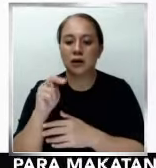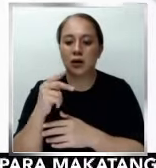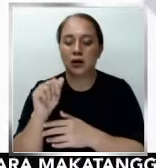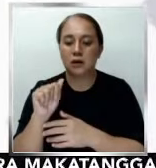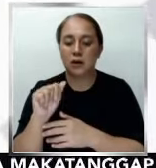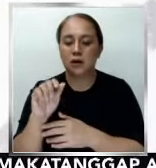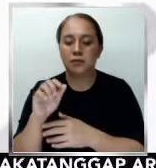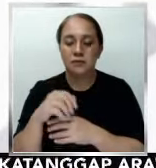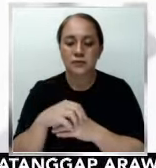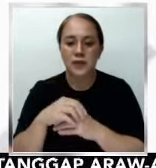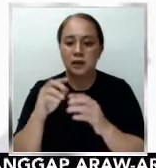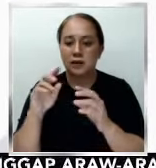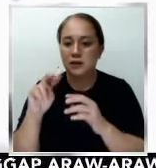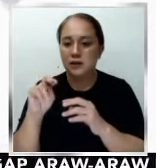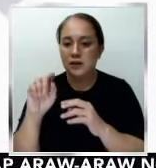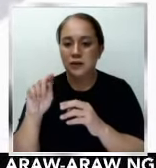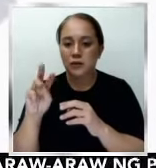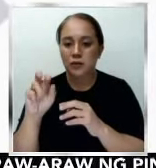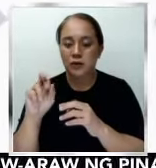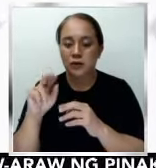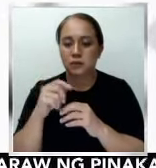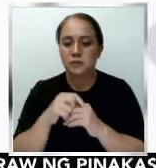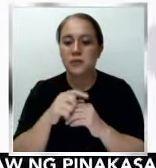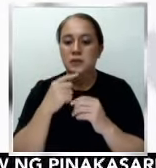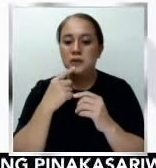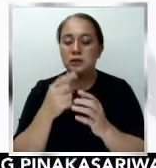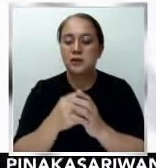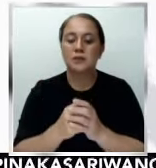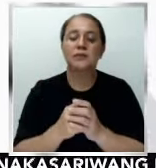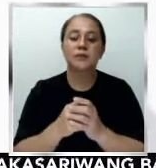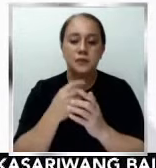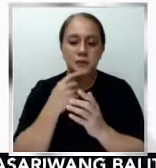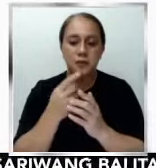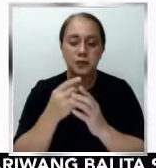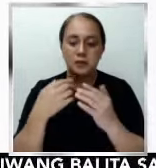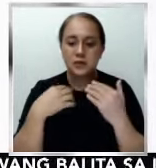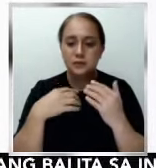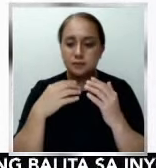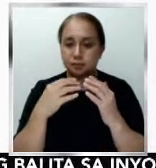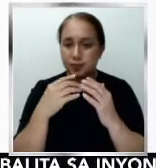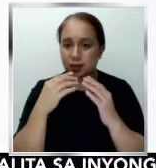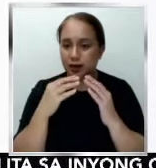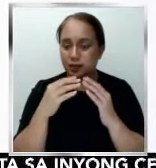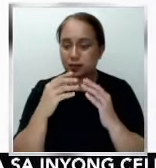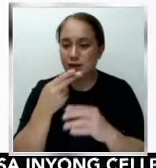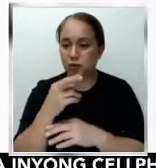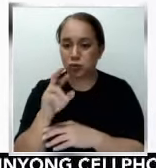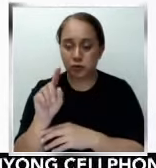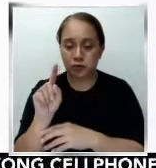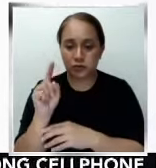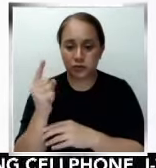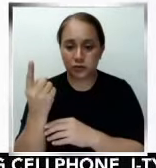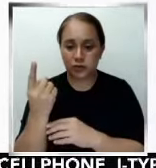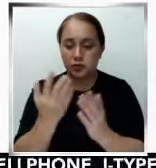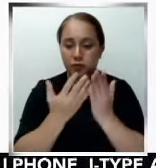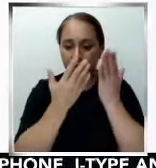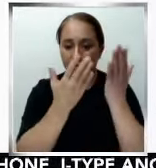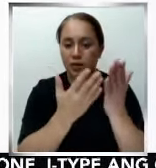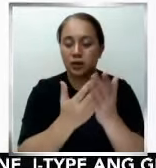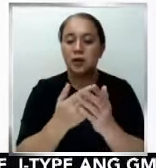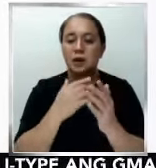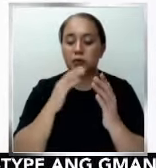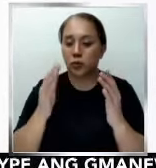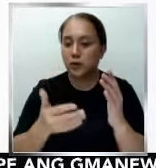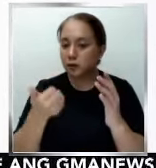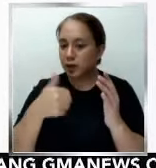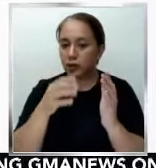ni Congresswoman Joy Tambunting na may akda ng House version, panukala pa lang ang House Bill 7923 at welcome ang anumang komento